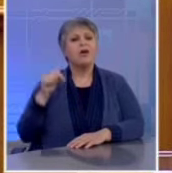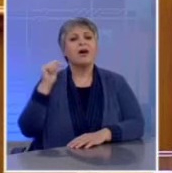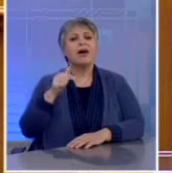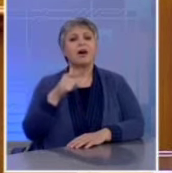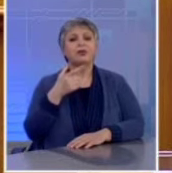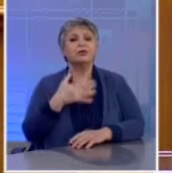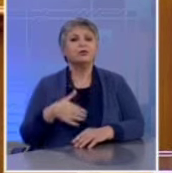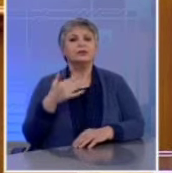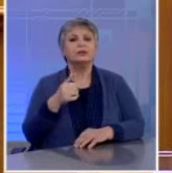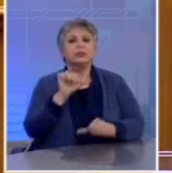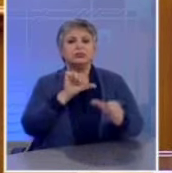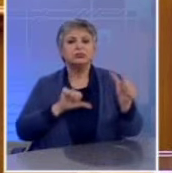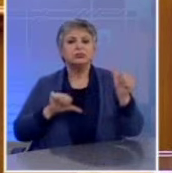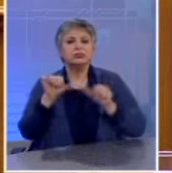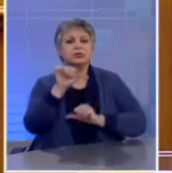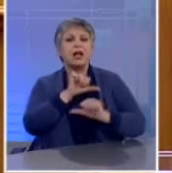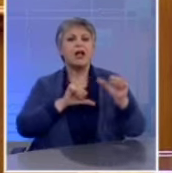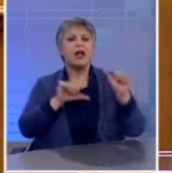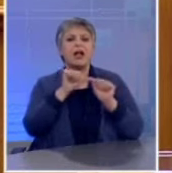αντικαταστάθηκε το άρθρο